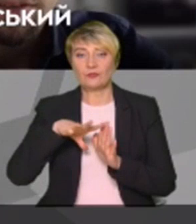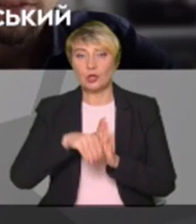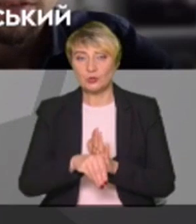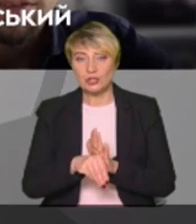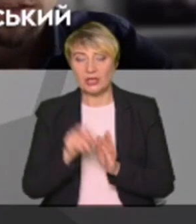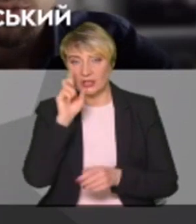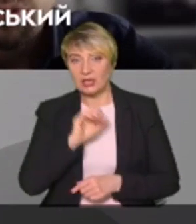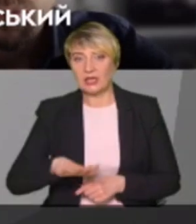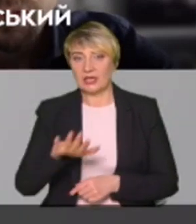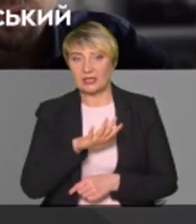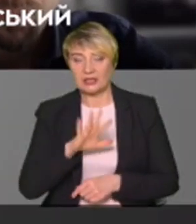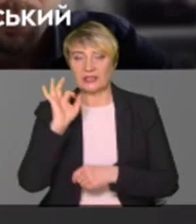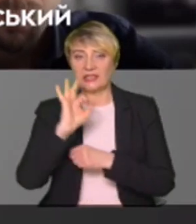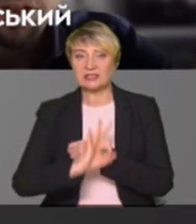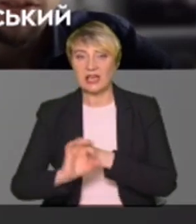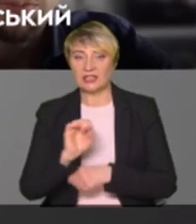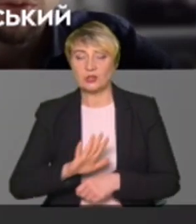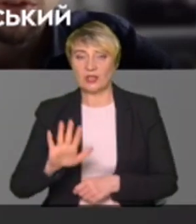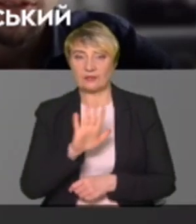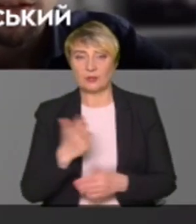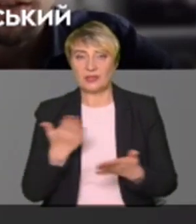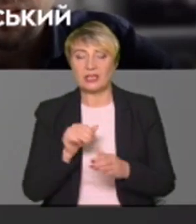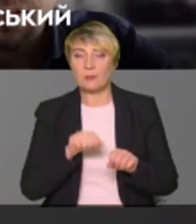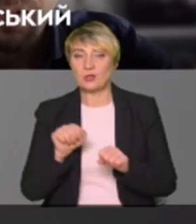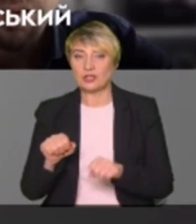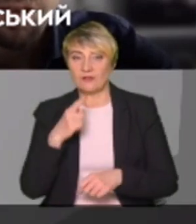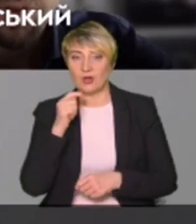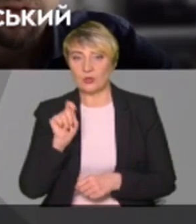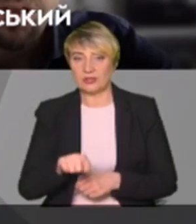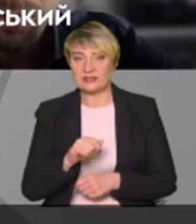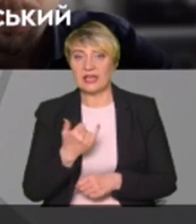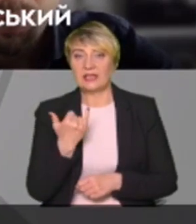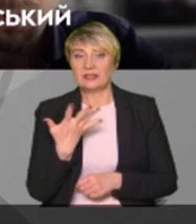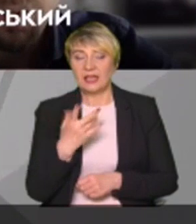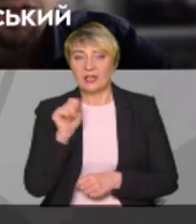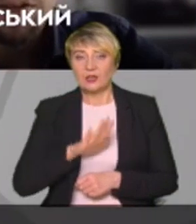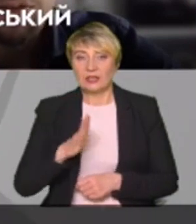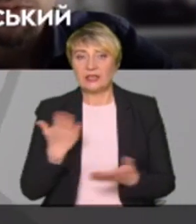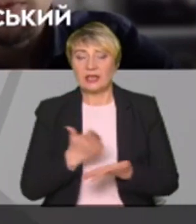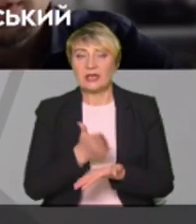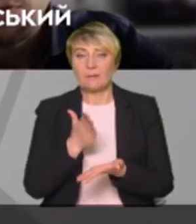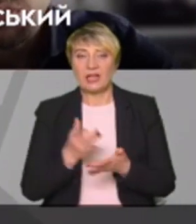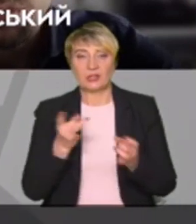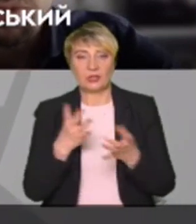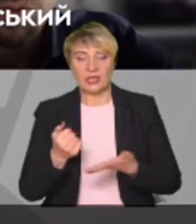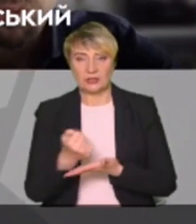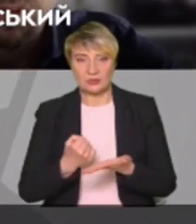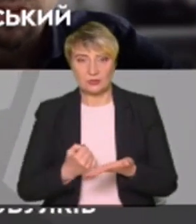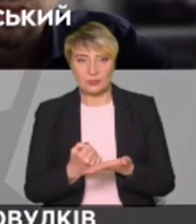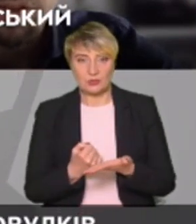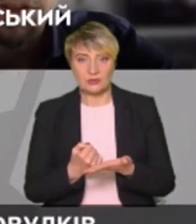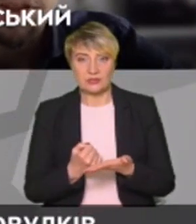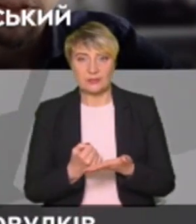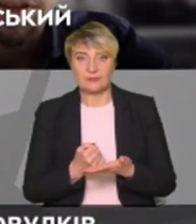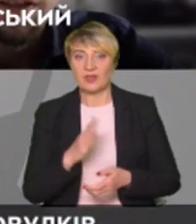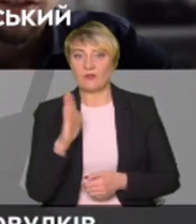країн Західної Європи, з якими межує Україна, плюс декілька країн, які мають ядерну зброю. Ну, власне, до цього Володимир